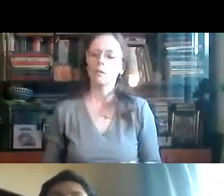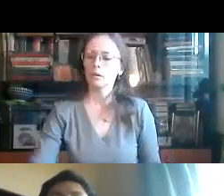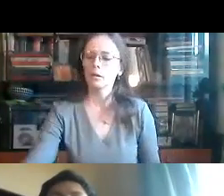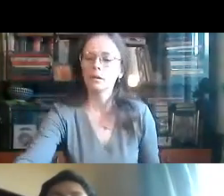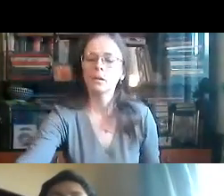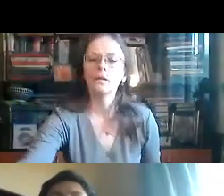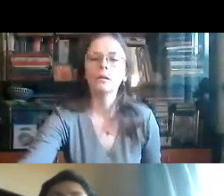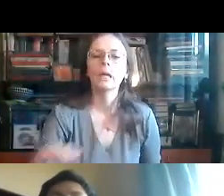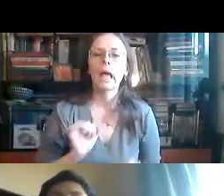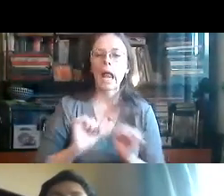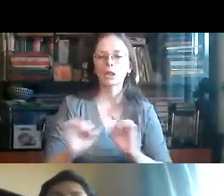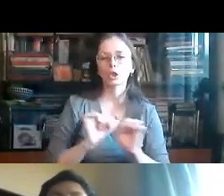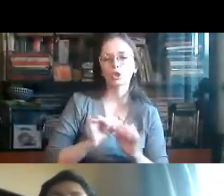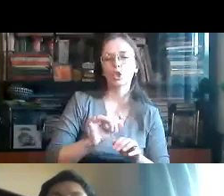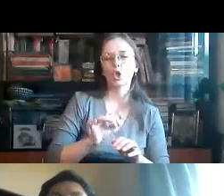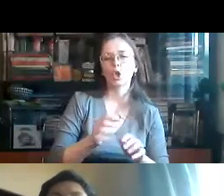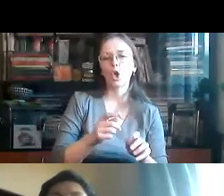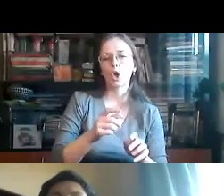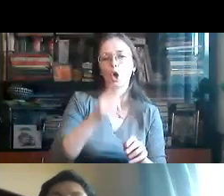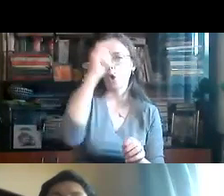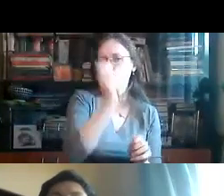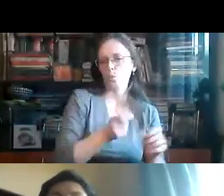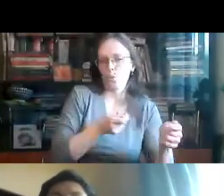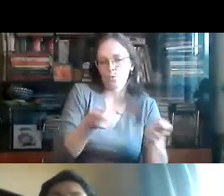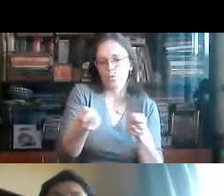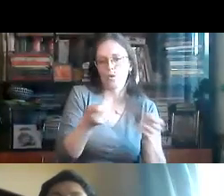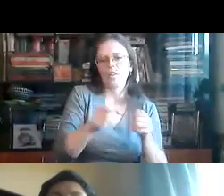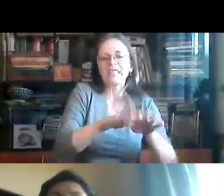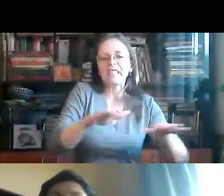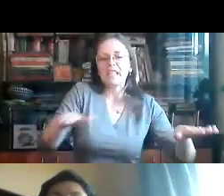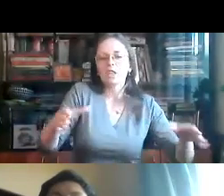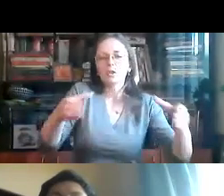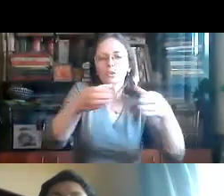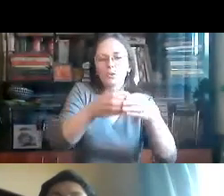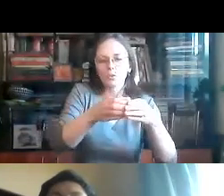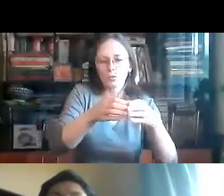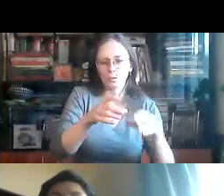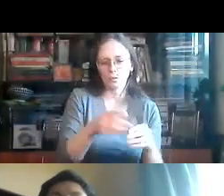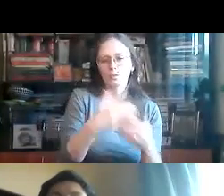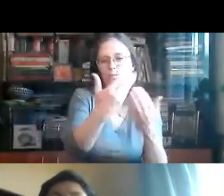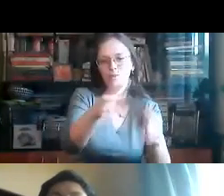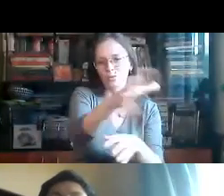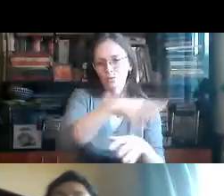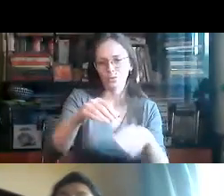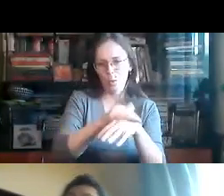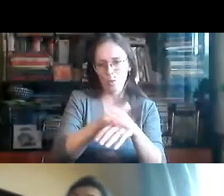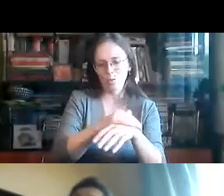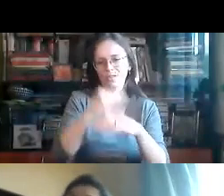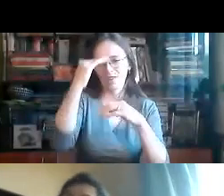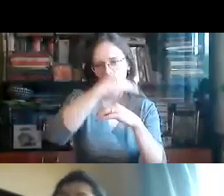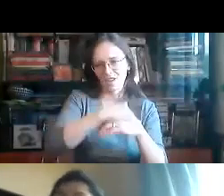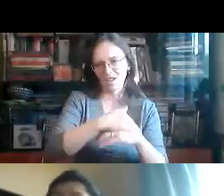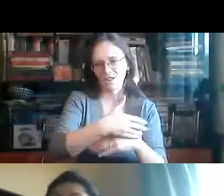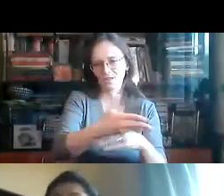нами. Пожалуйста, вас слышно? Да, всем добрый вечер. Ну,